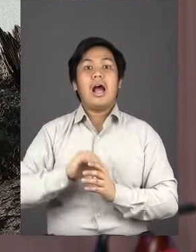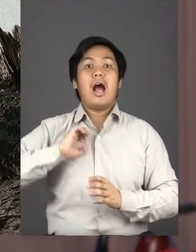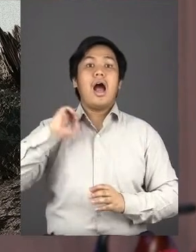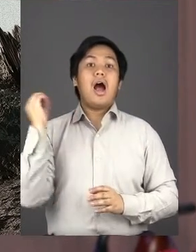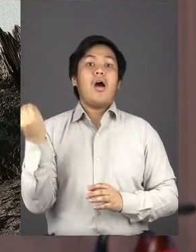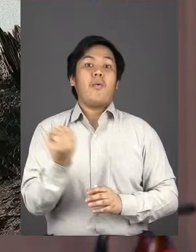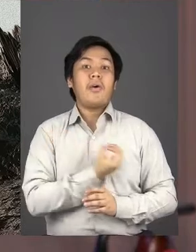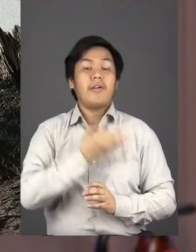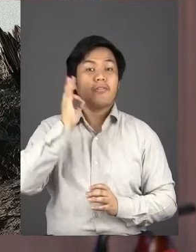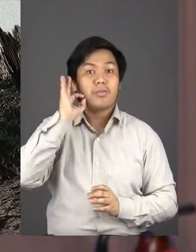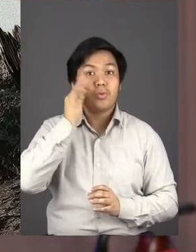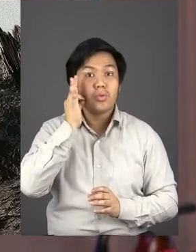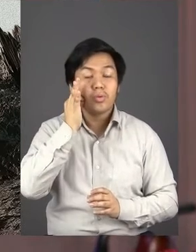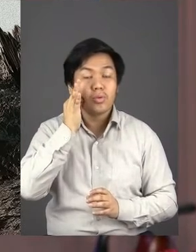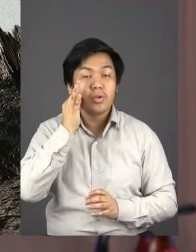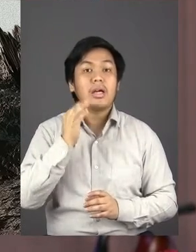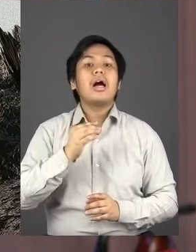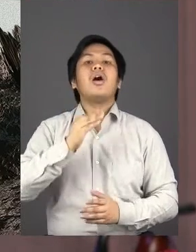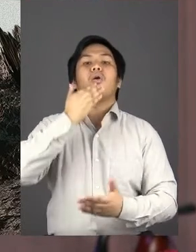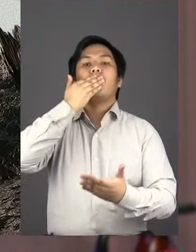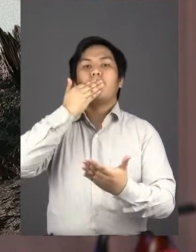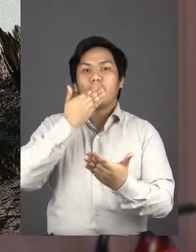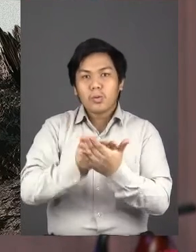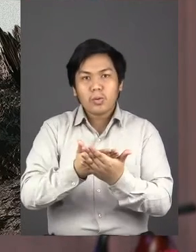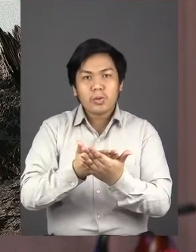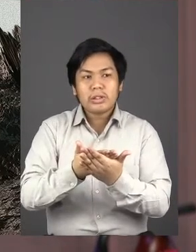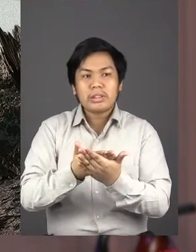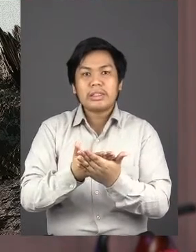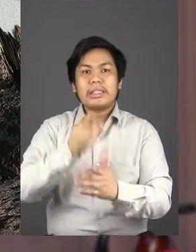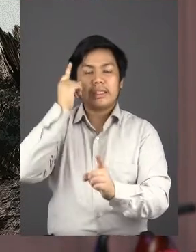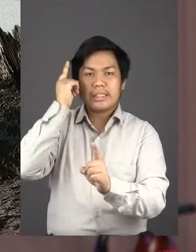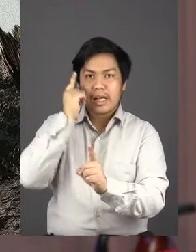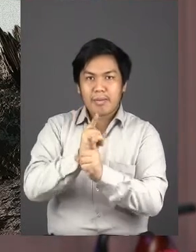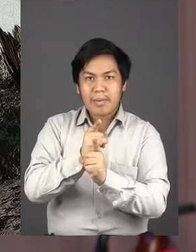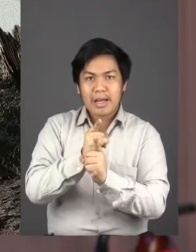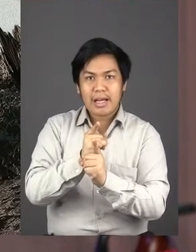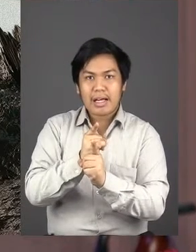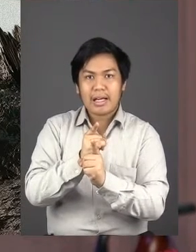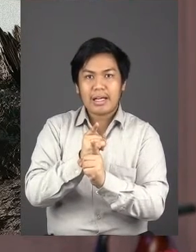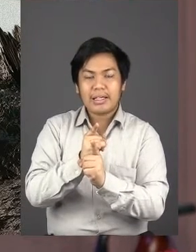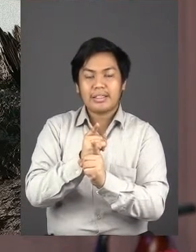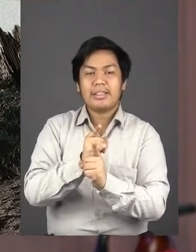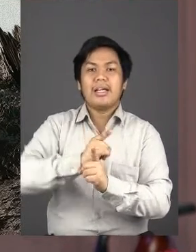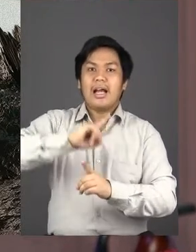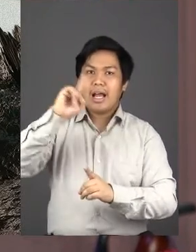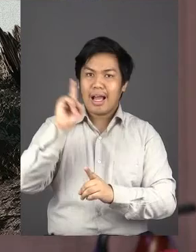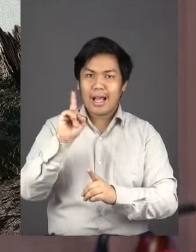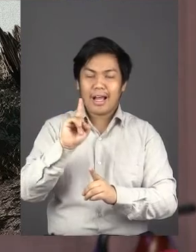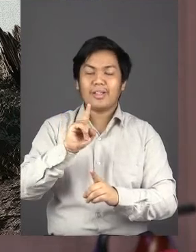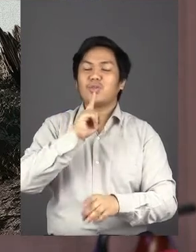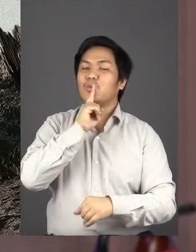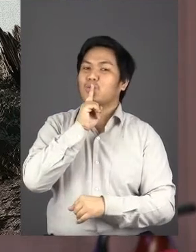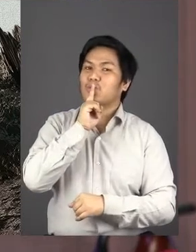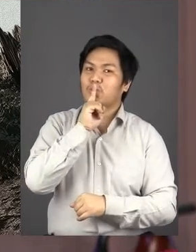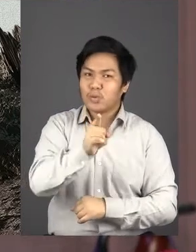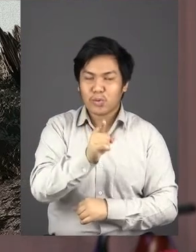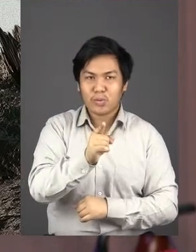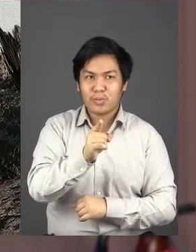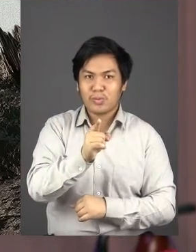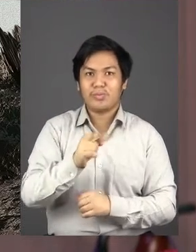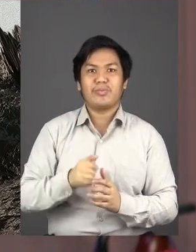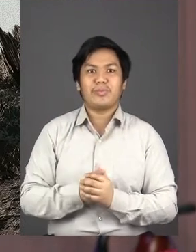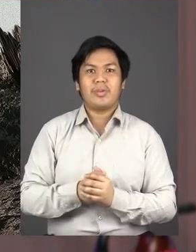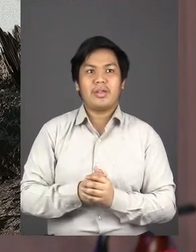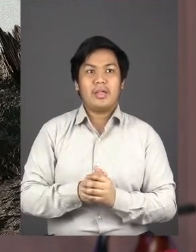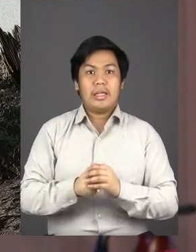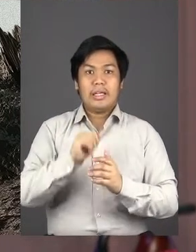bunga ay what is good, what is right, and what is true.